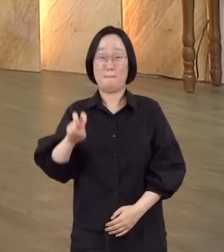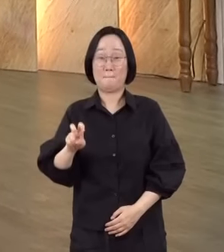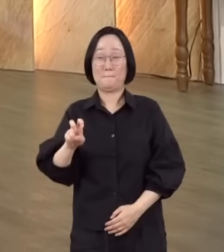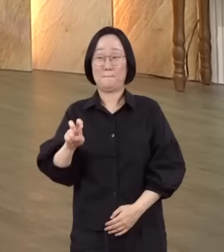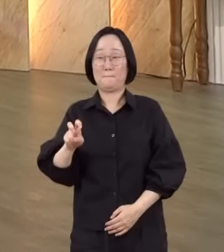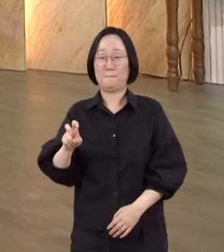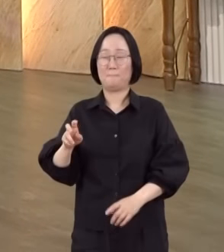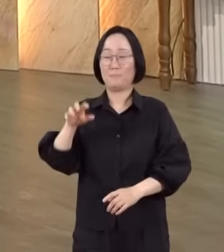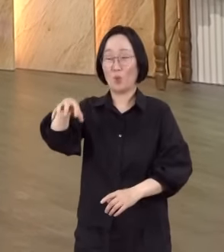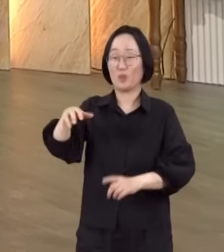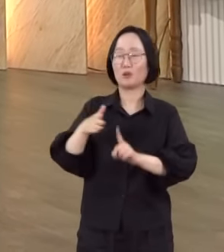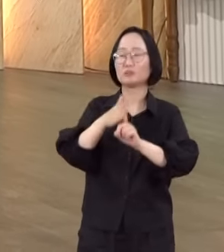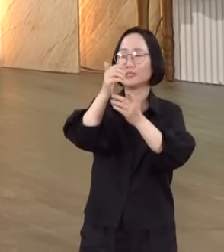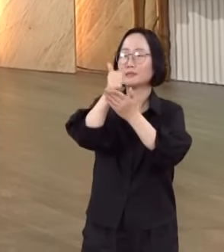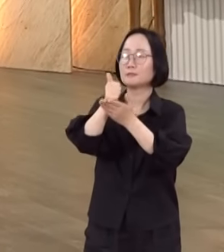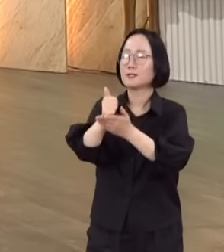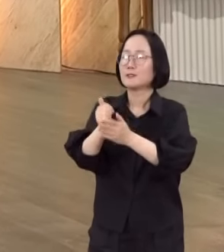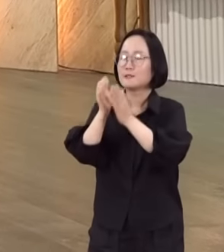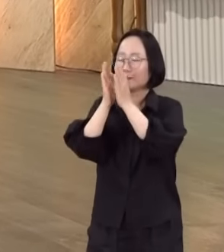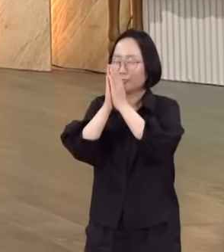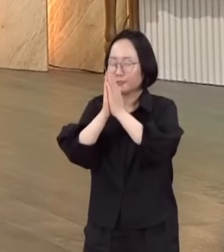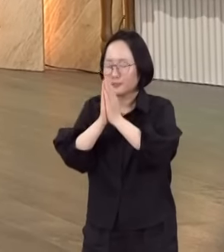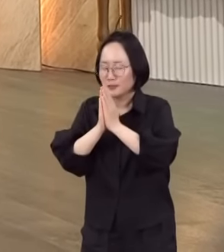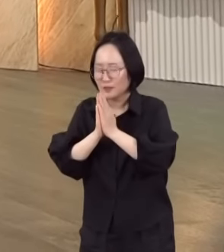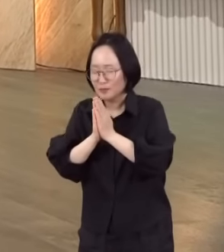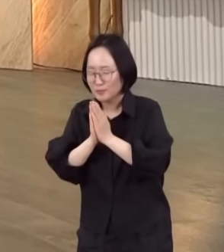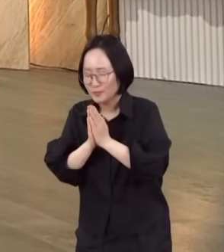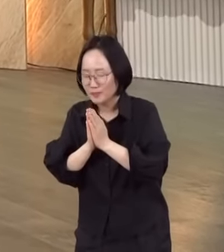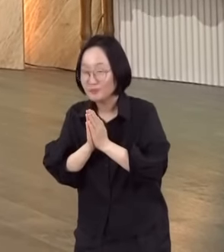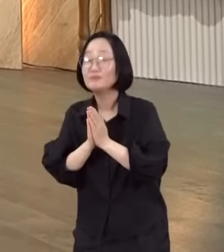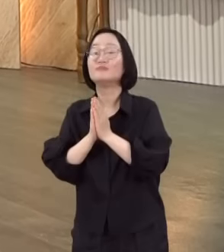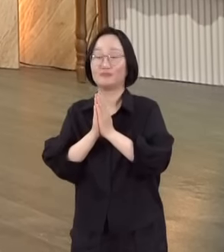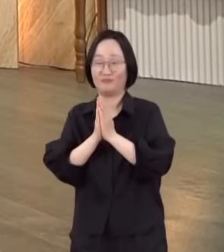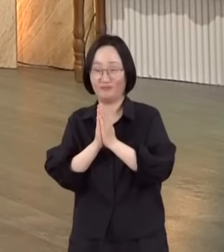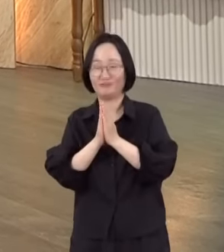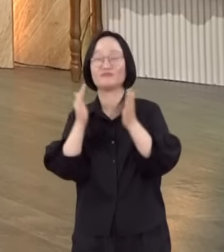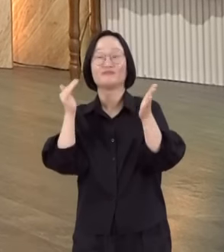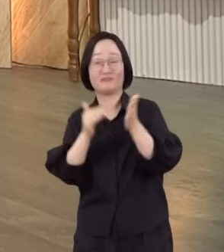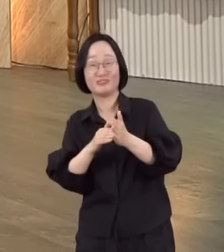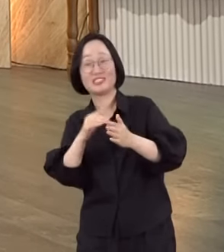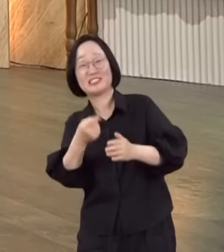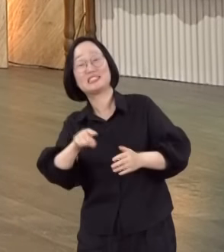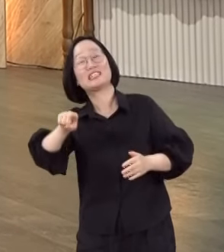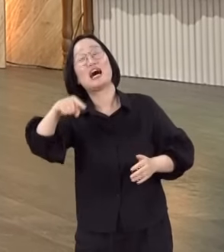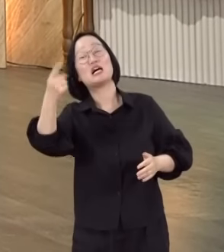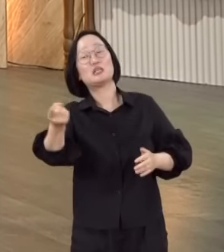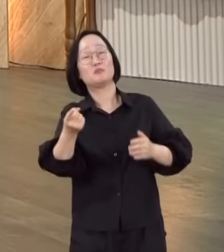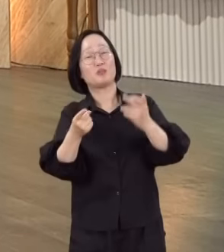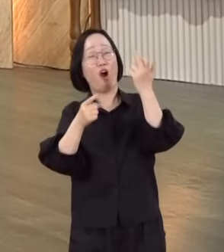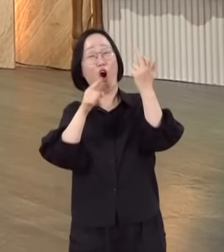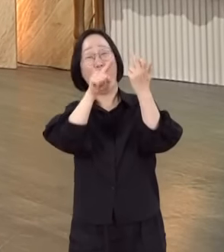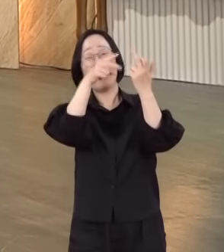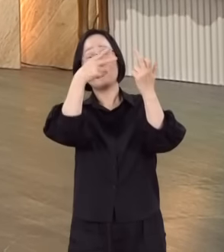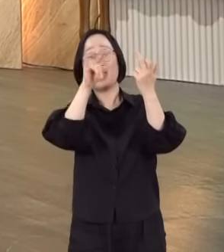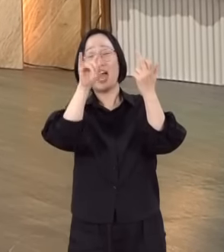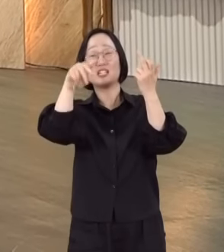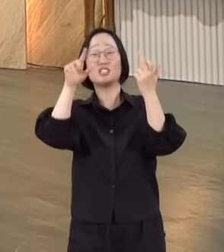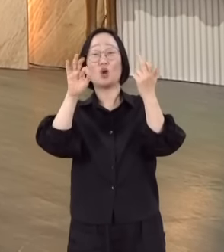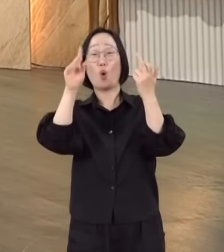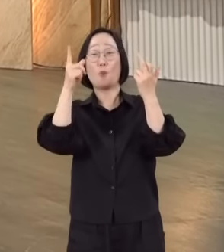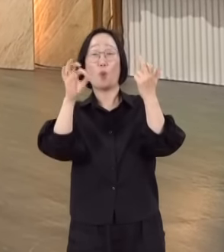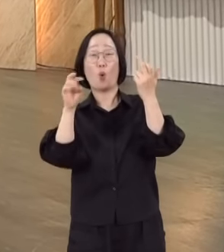기도 올리고 그렇게 이제 마음으로 또 염불 하면서 그렇게 대청봉으로 따 올려서